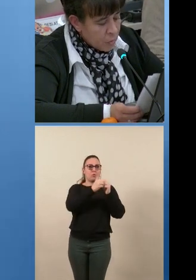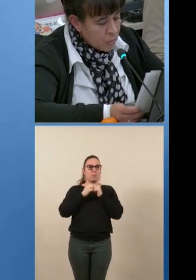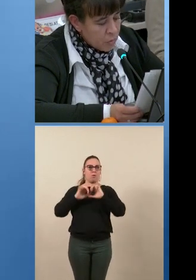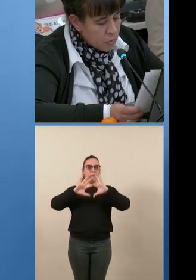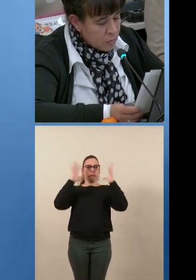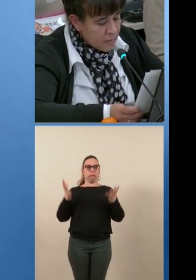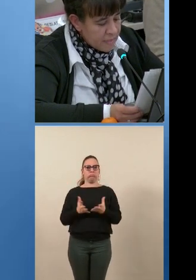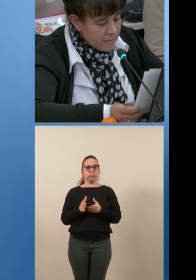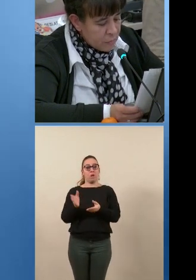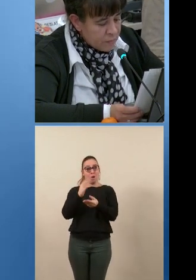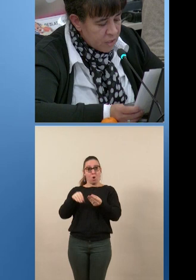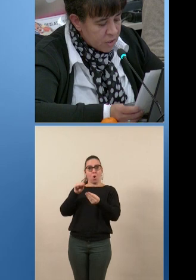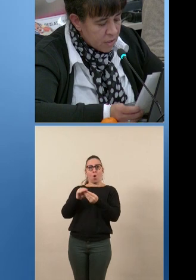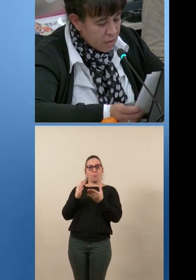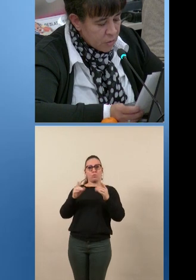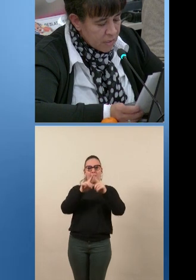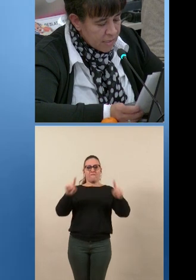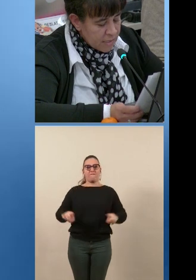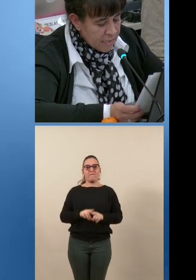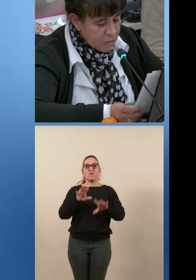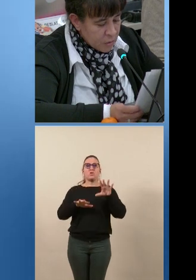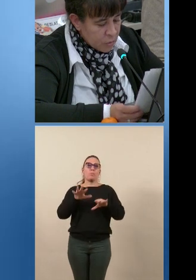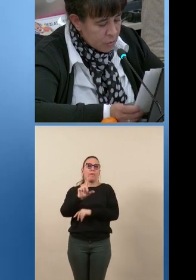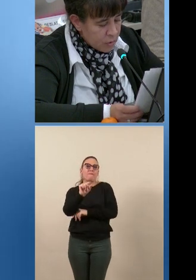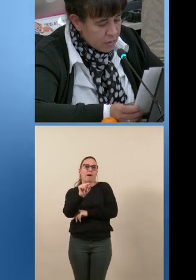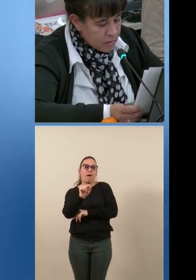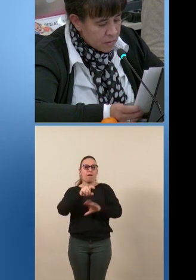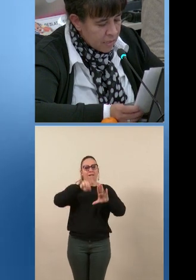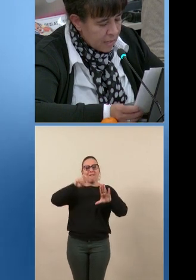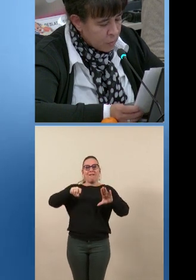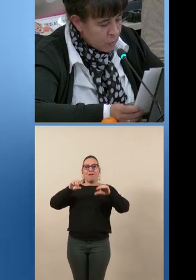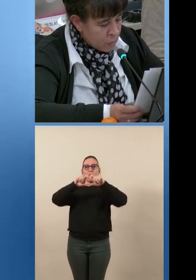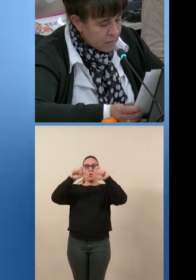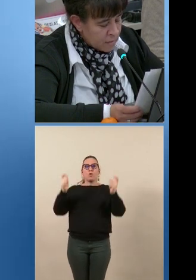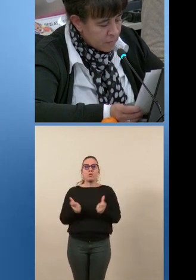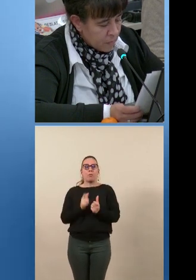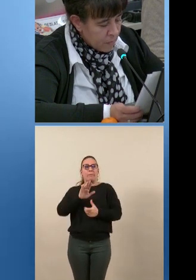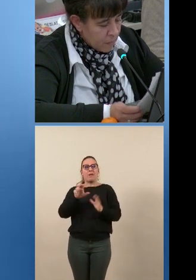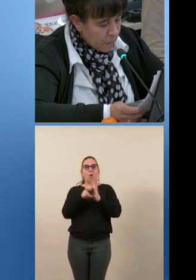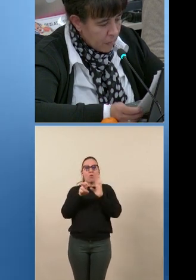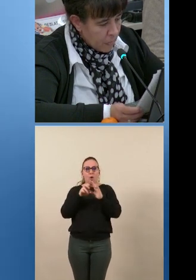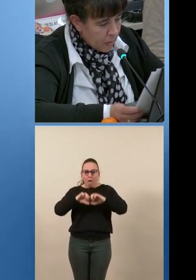en bonus une vingtaine de fiches sur les indicateurs du donuts à la